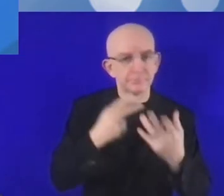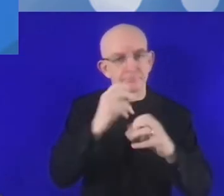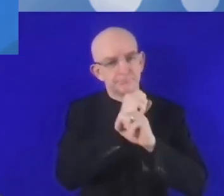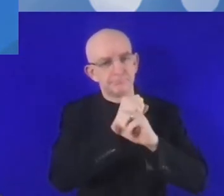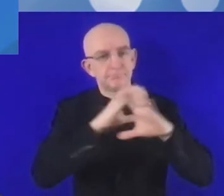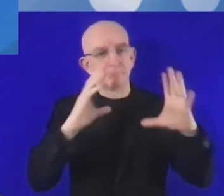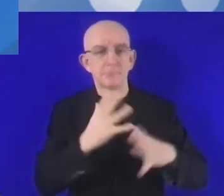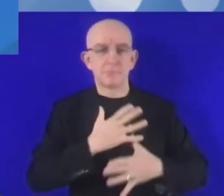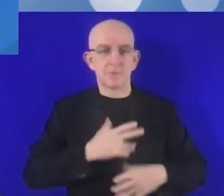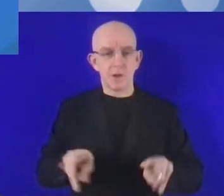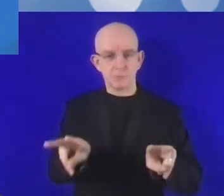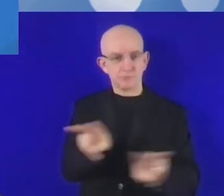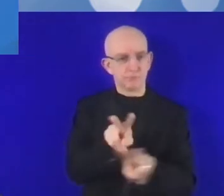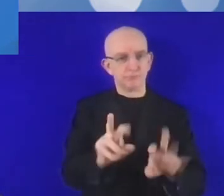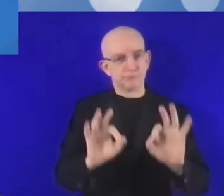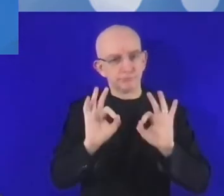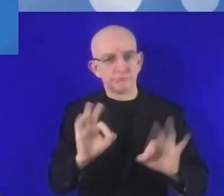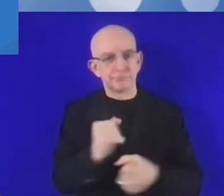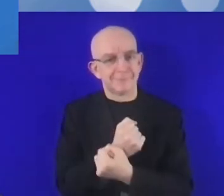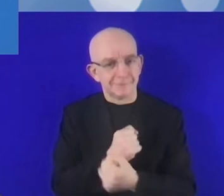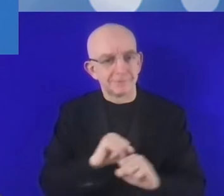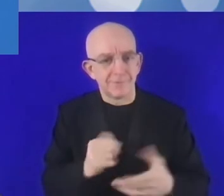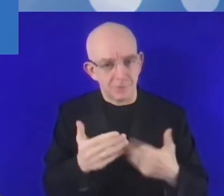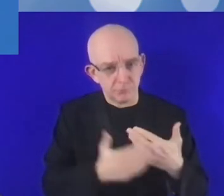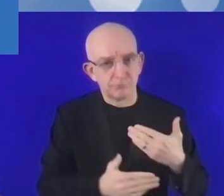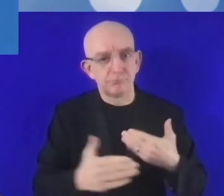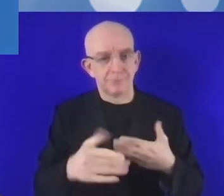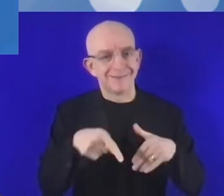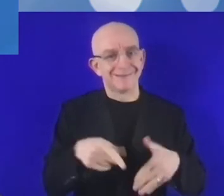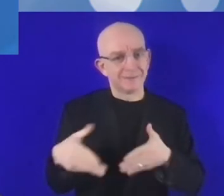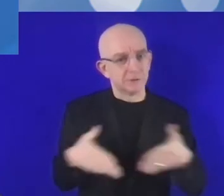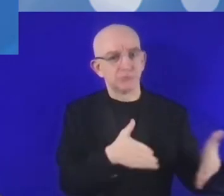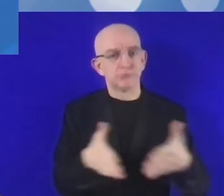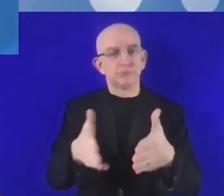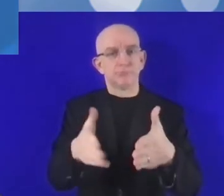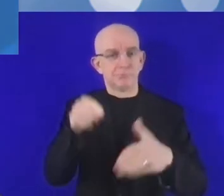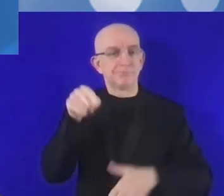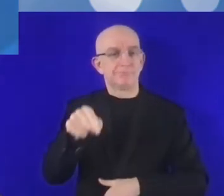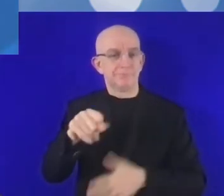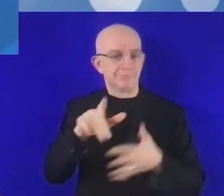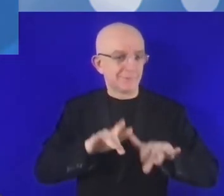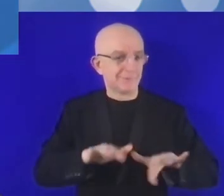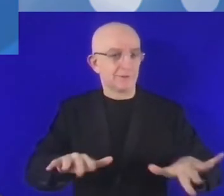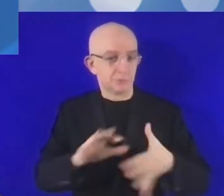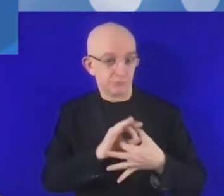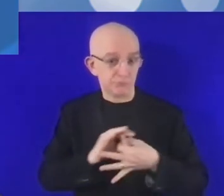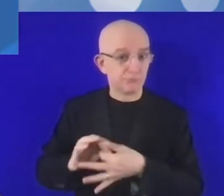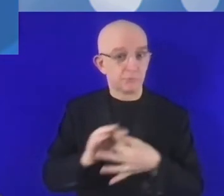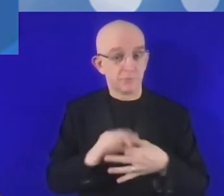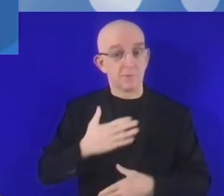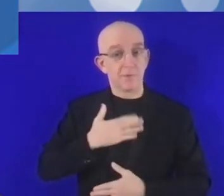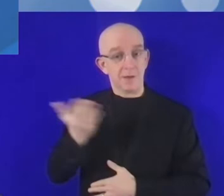L'IGF joue un rôle crucial en la matière. La vision d'un monde numérique vigilant, ouvert et